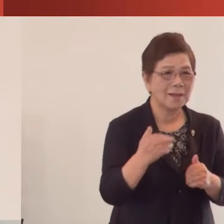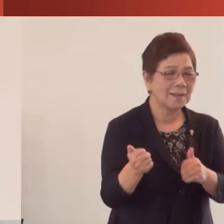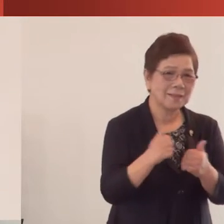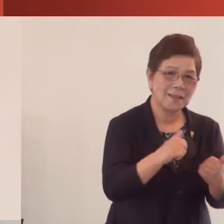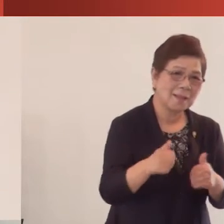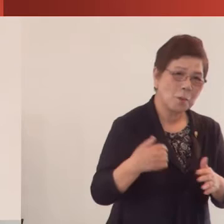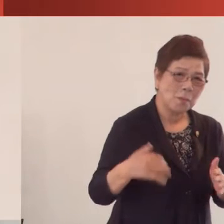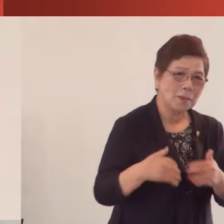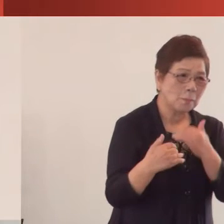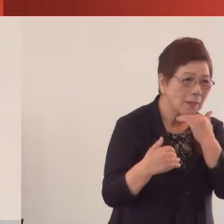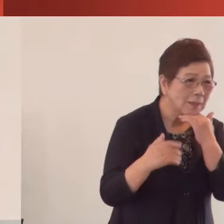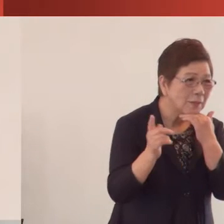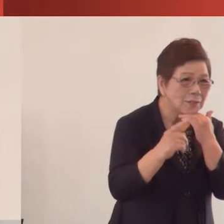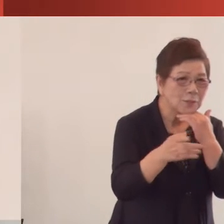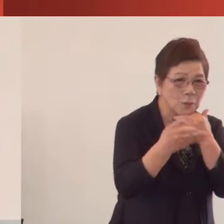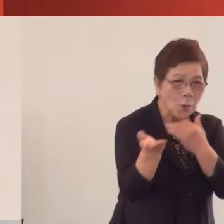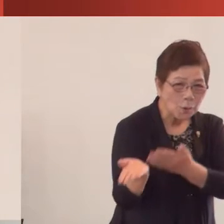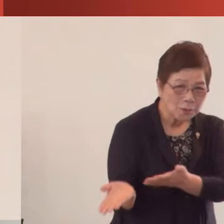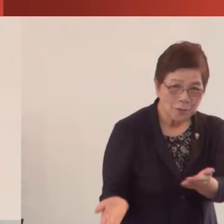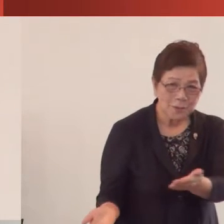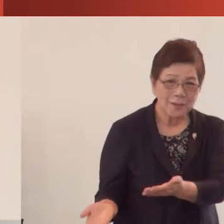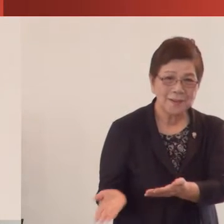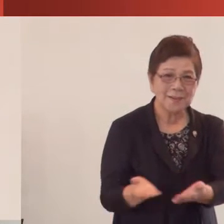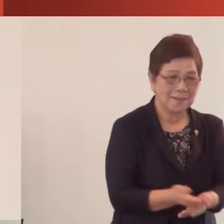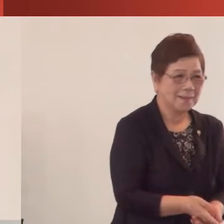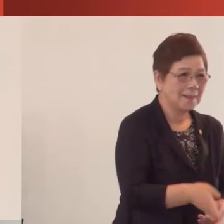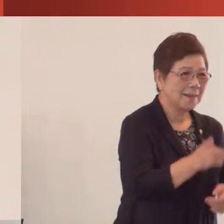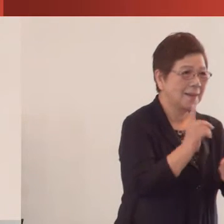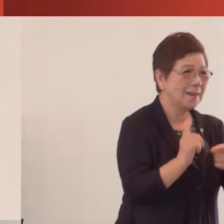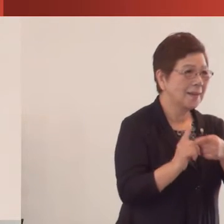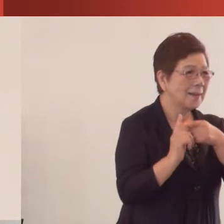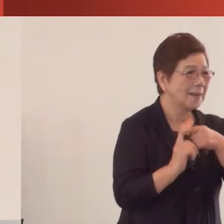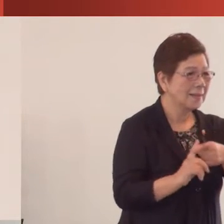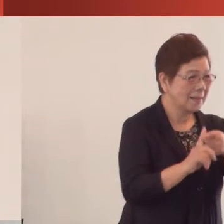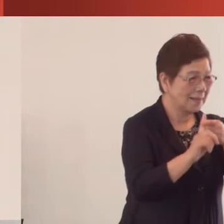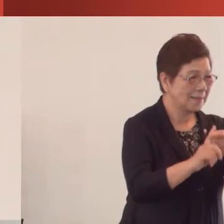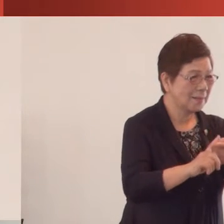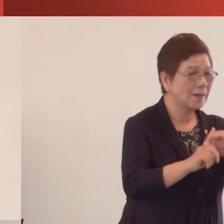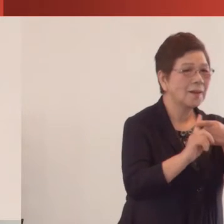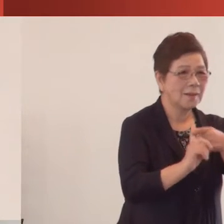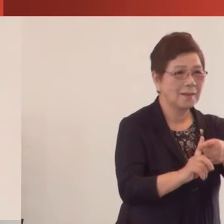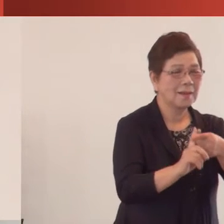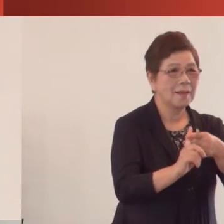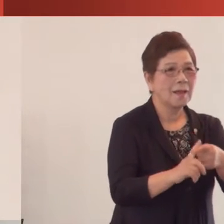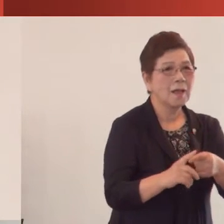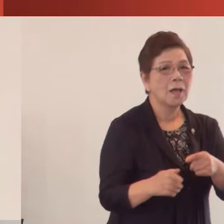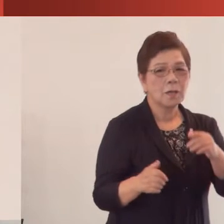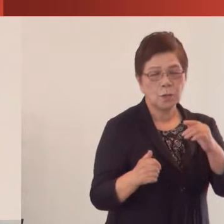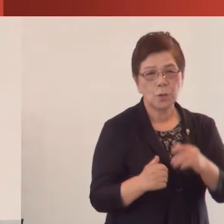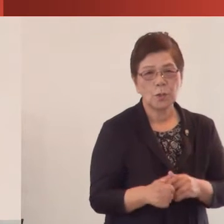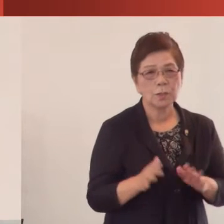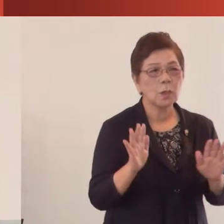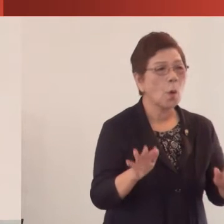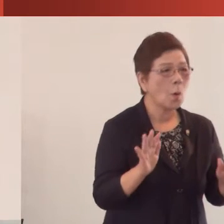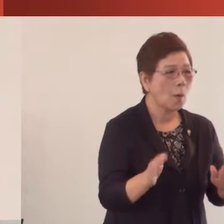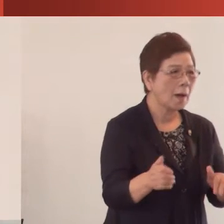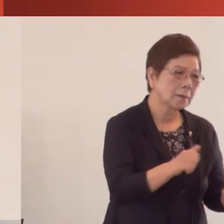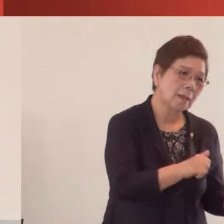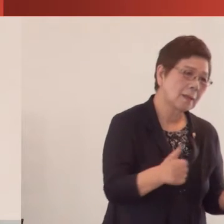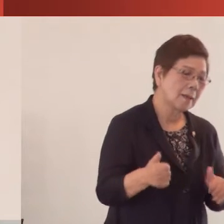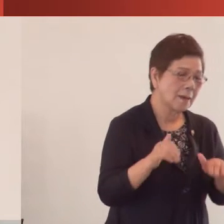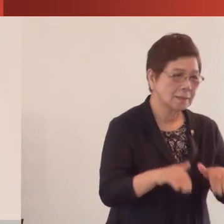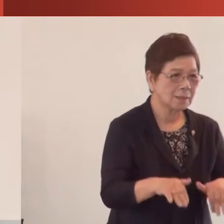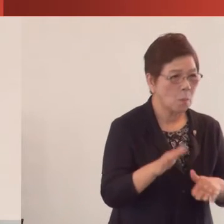さて、今日はですね、キリストによるチェンジという、今日は洗礼式ということもあって、今年